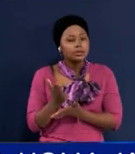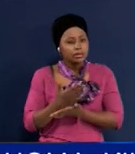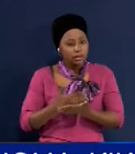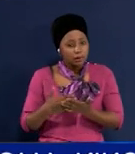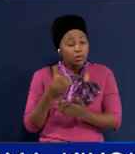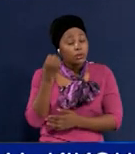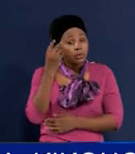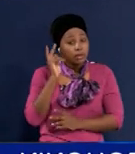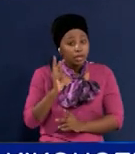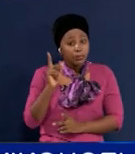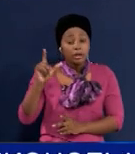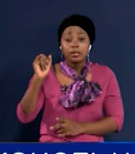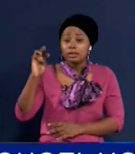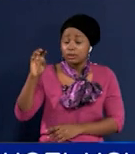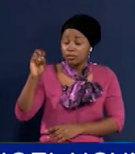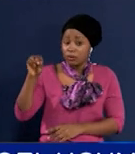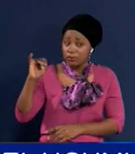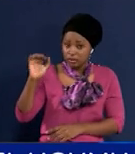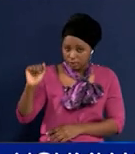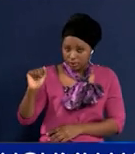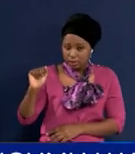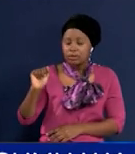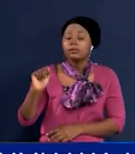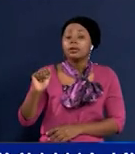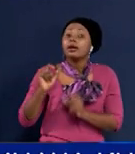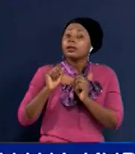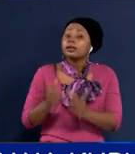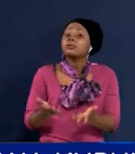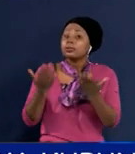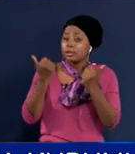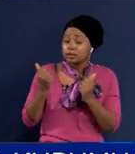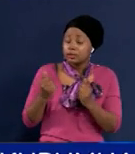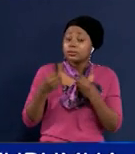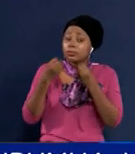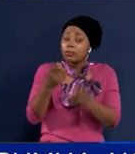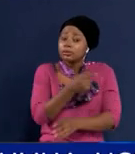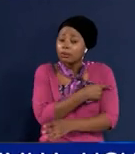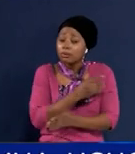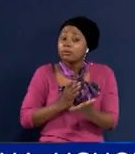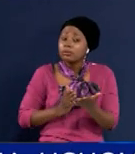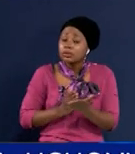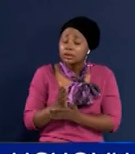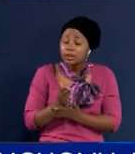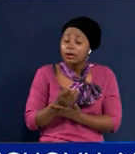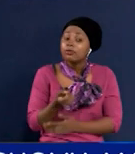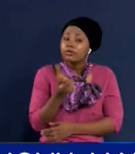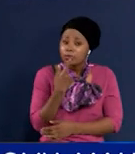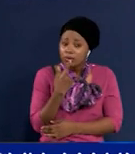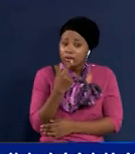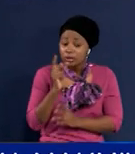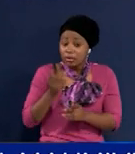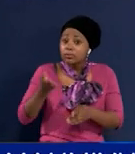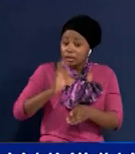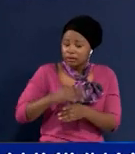ya ugonjwa kama pneumonia kama alivyotaja, lakini pia unaweza kutibiwa kwa dawa za vidonge kulingana na mtaalamu aliyemuona